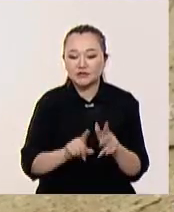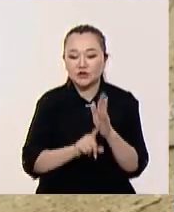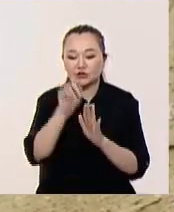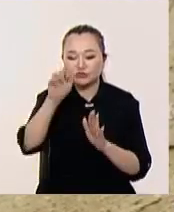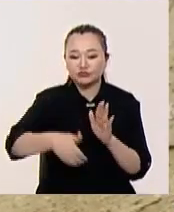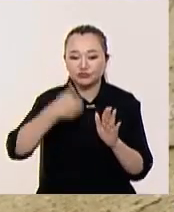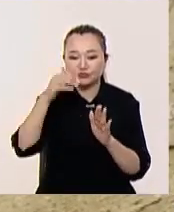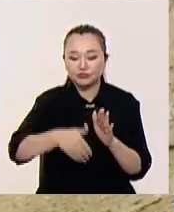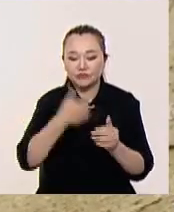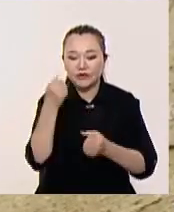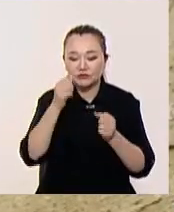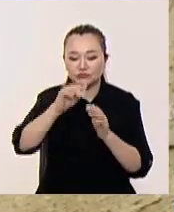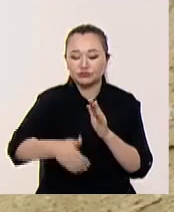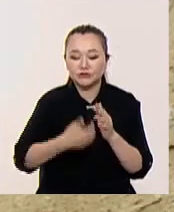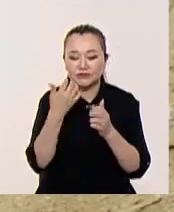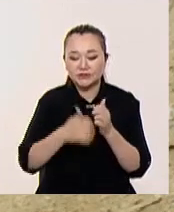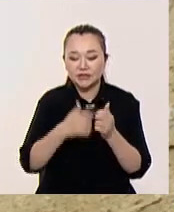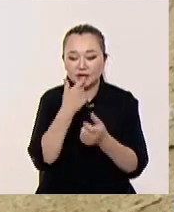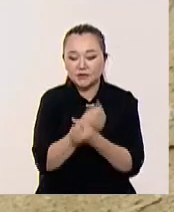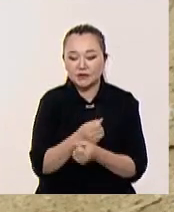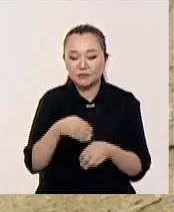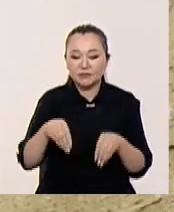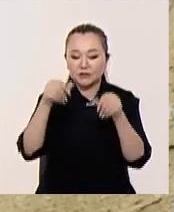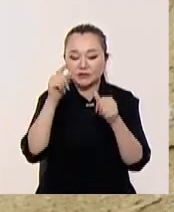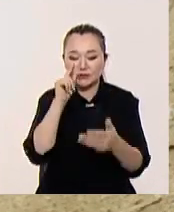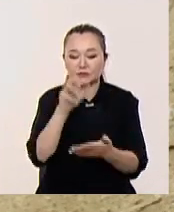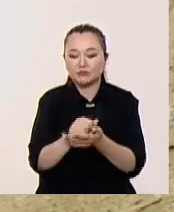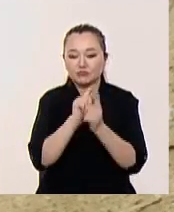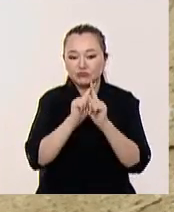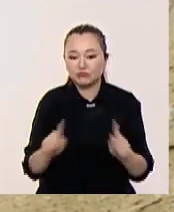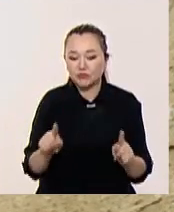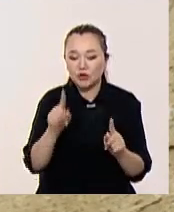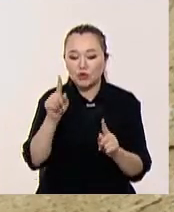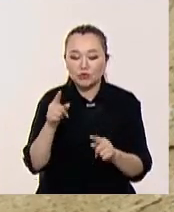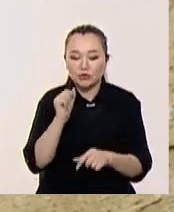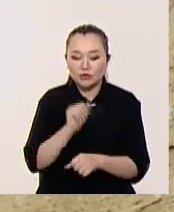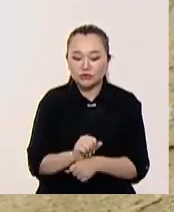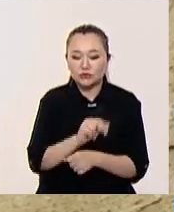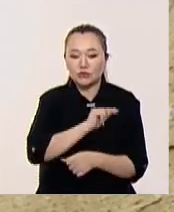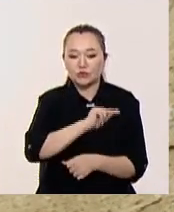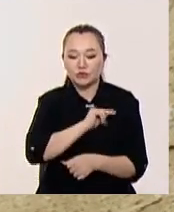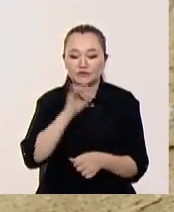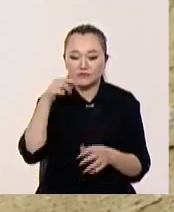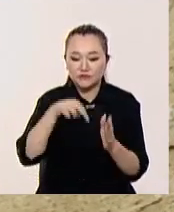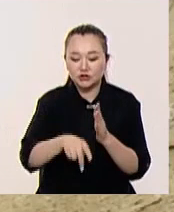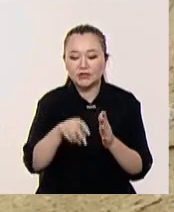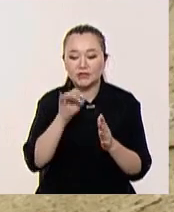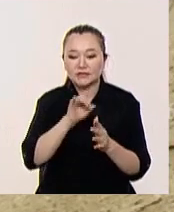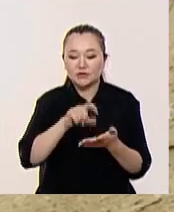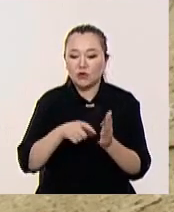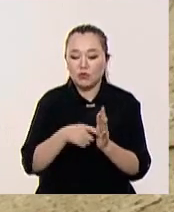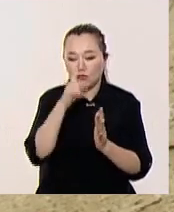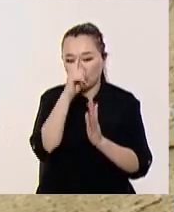рыть землю водитель погрузчика среди камней и песка заметил что-то необычное он приостановил работу вышел из кабины и